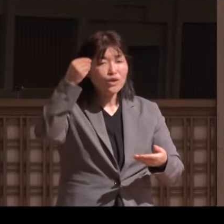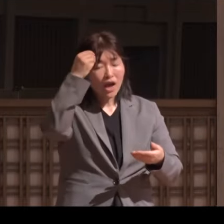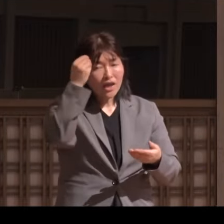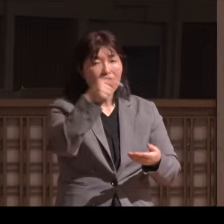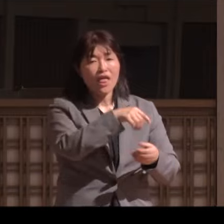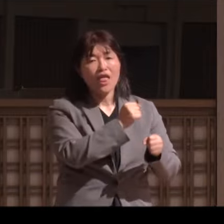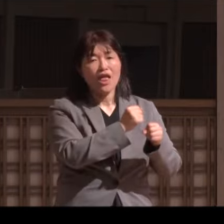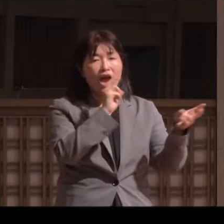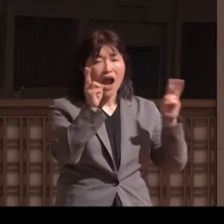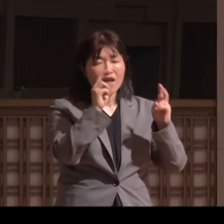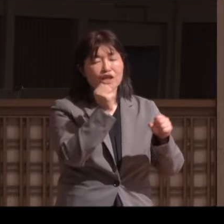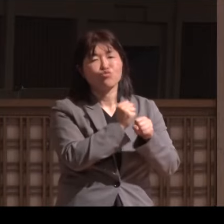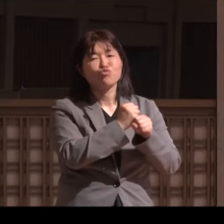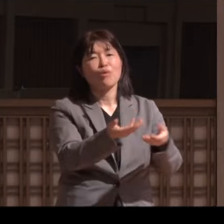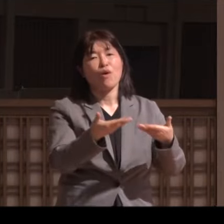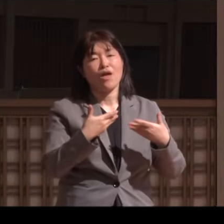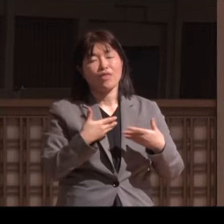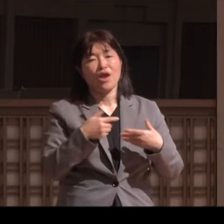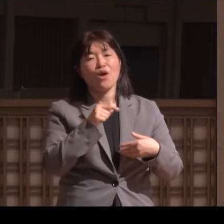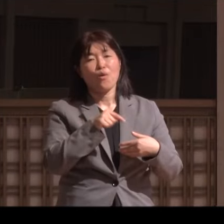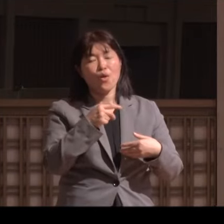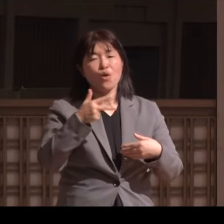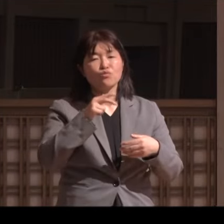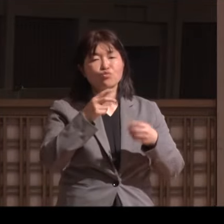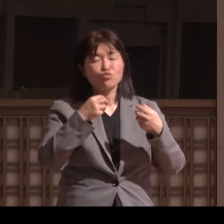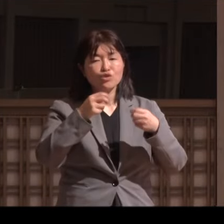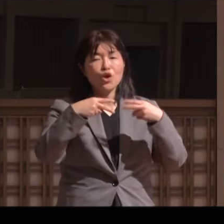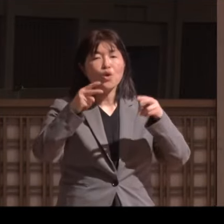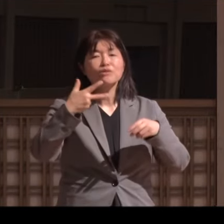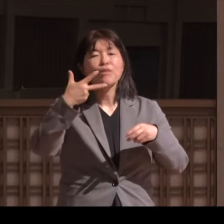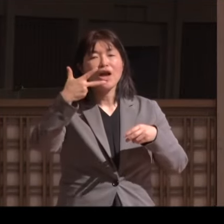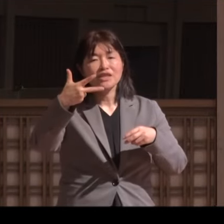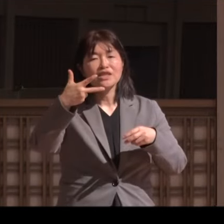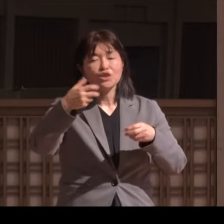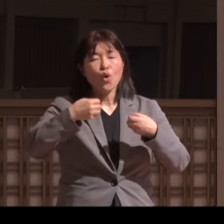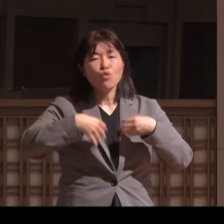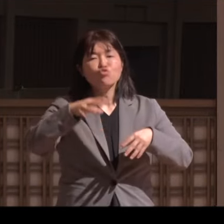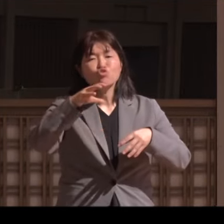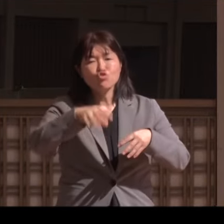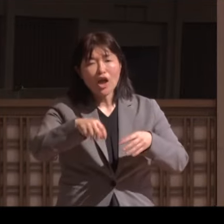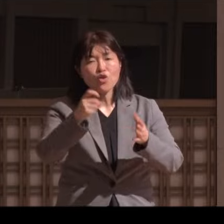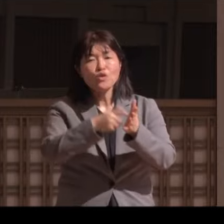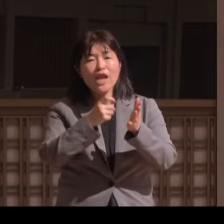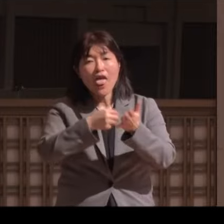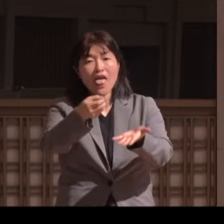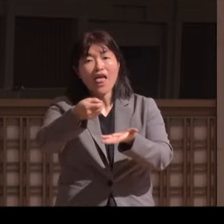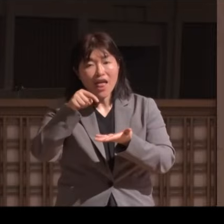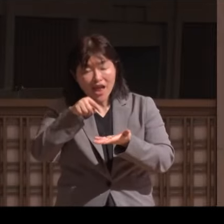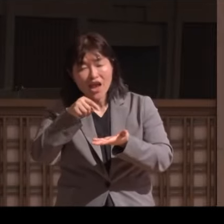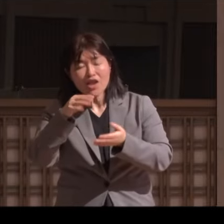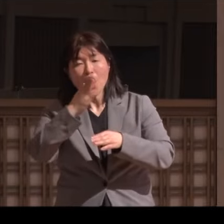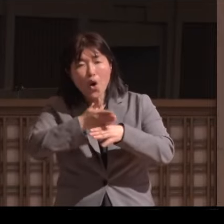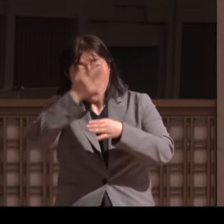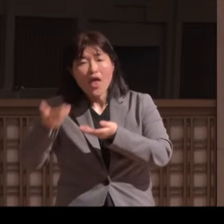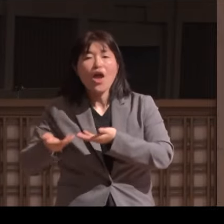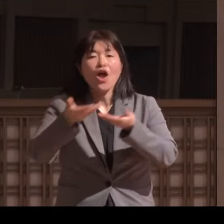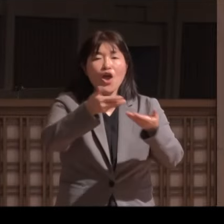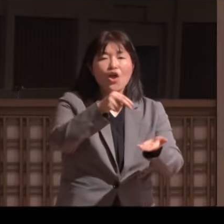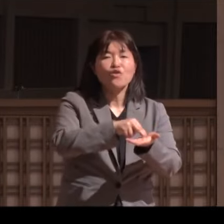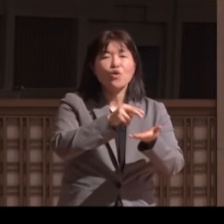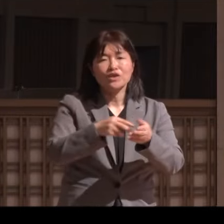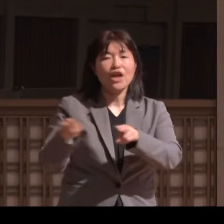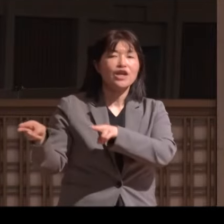酒を作ってもらったそしてこれをえ広島市のえ故郷納税の例品として今指定をしていますそしてこの